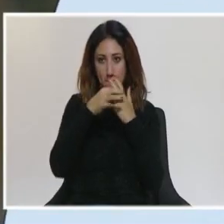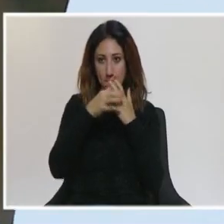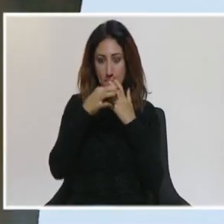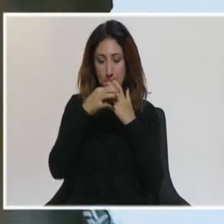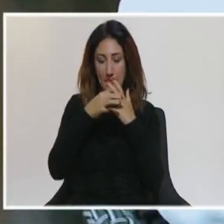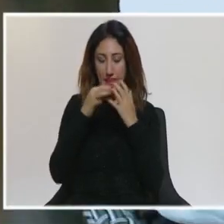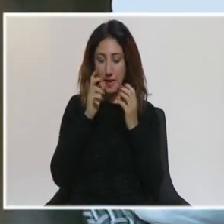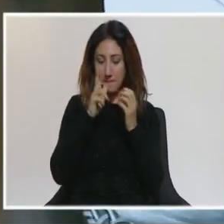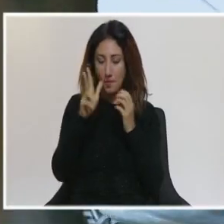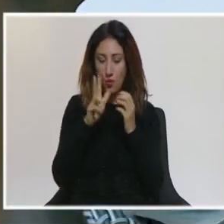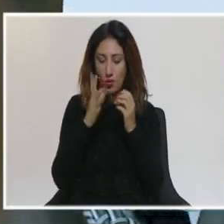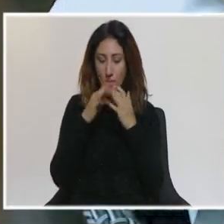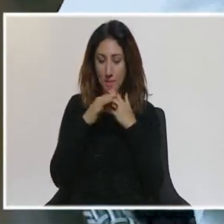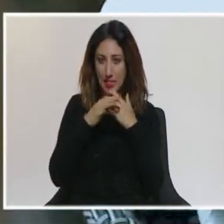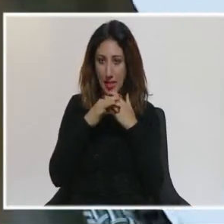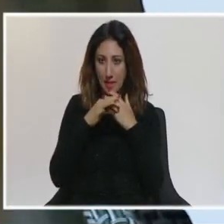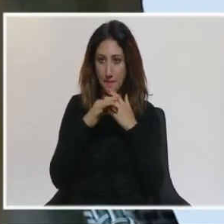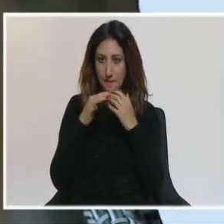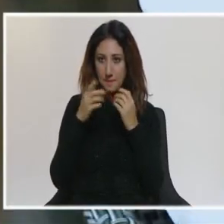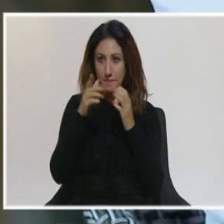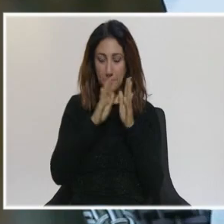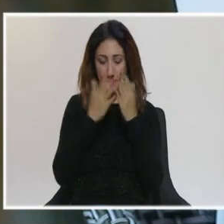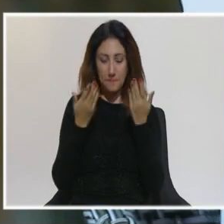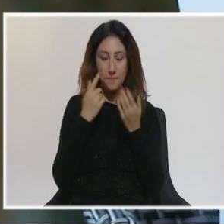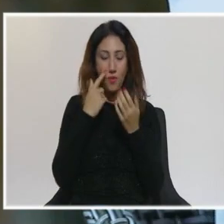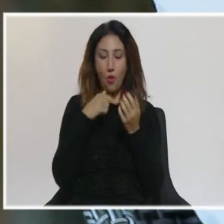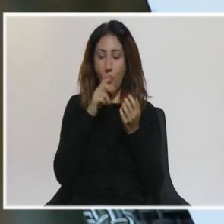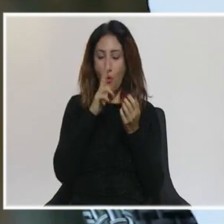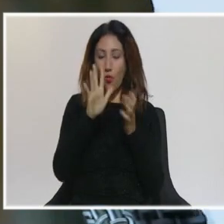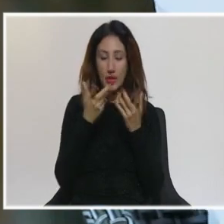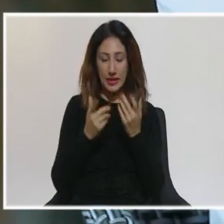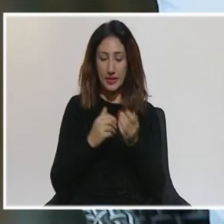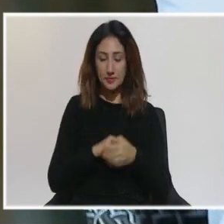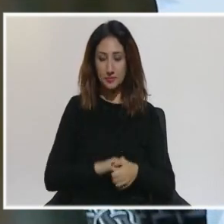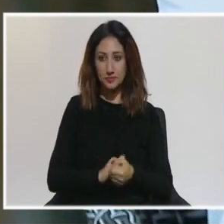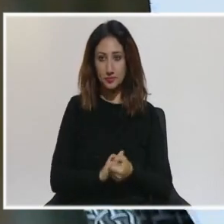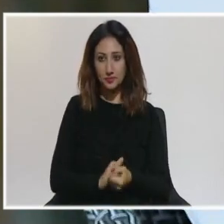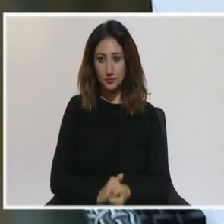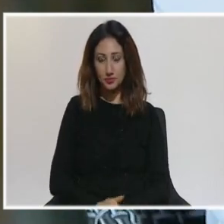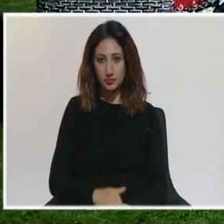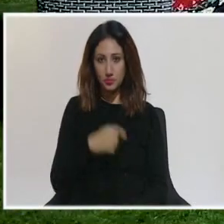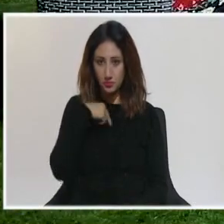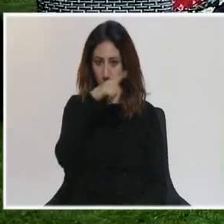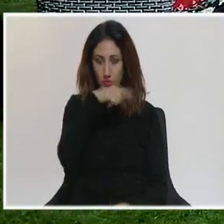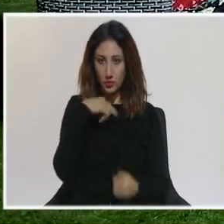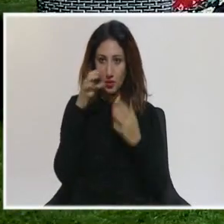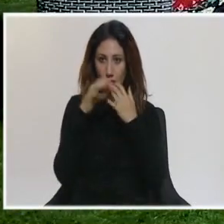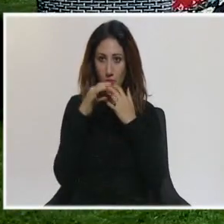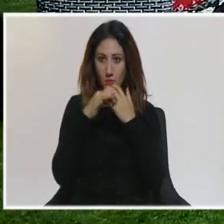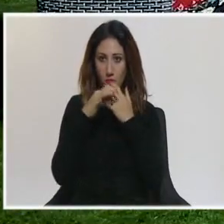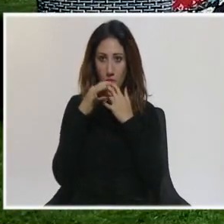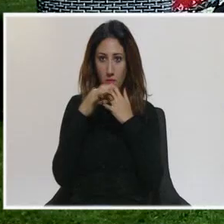مدام، انا هقول لك المدام بقى. المدام بص، انا مراتي دي